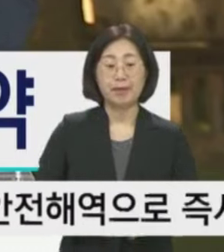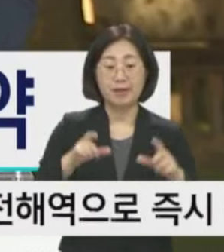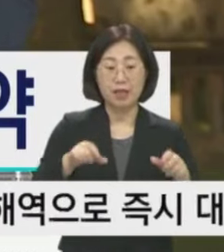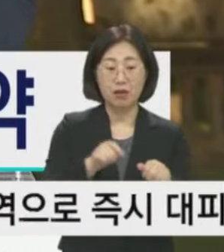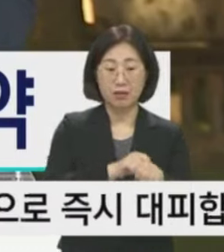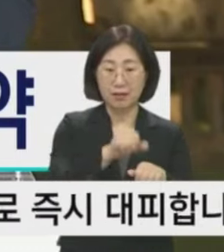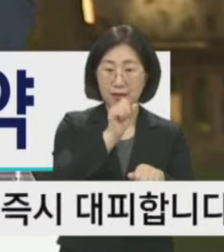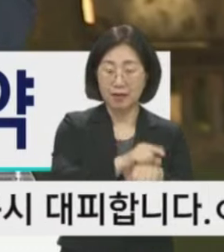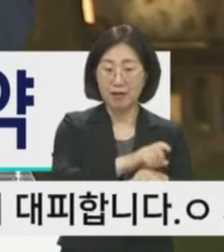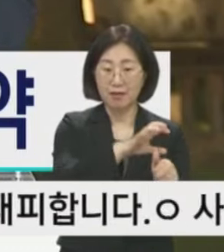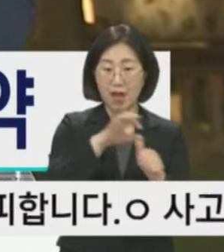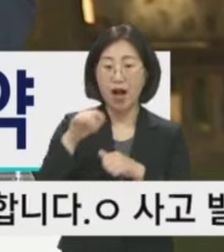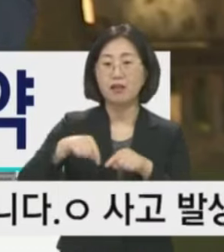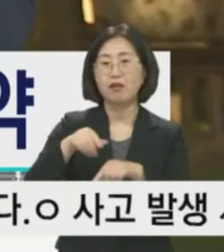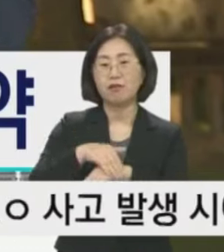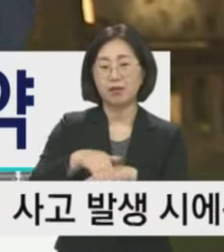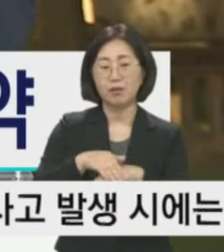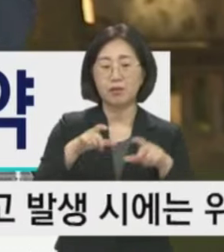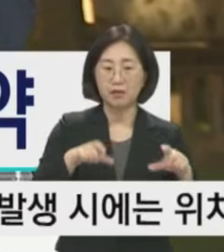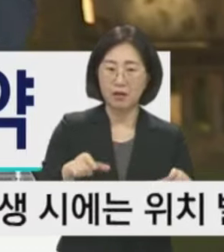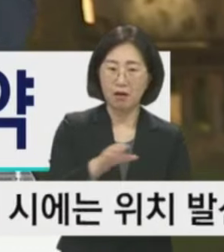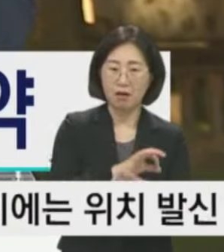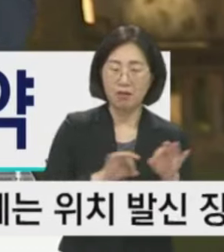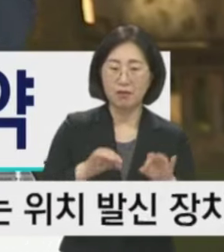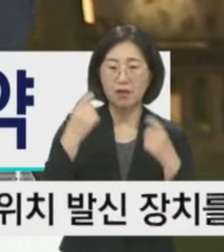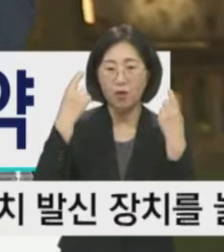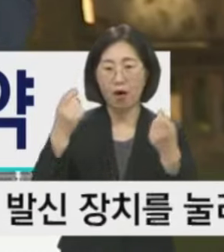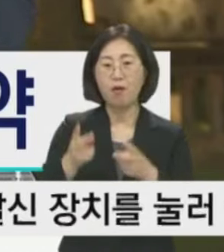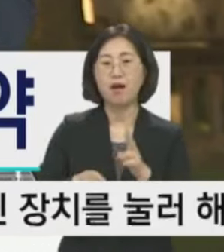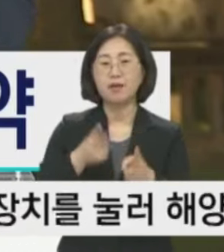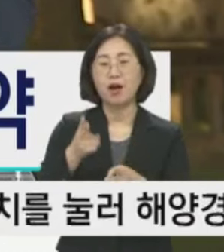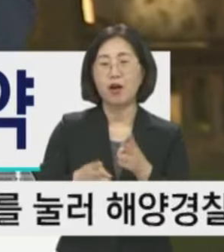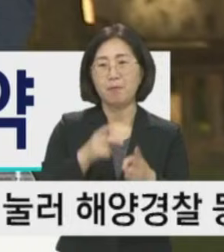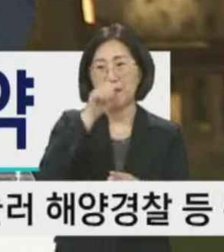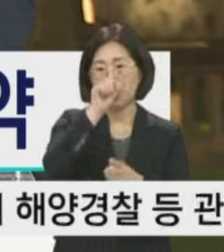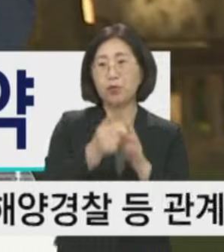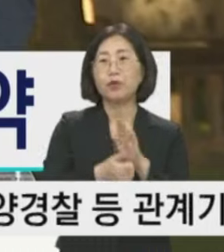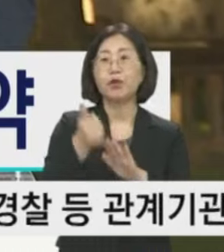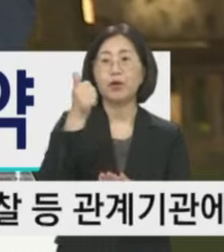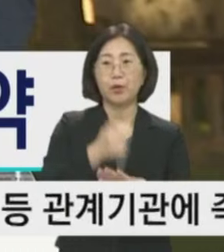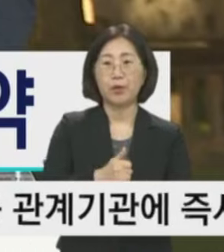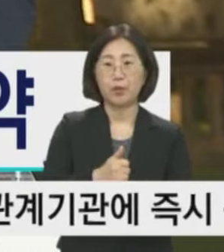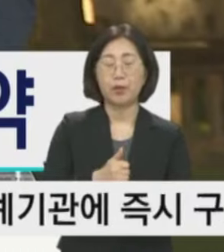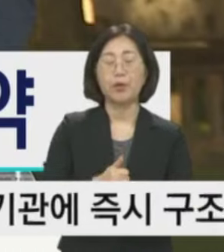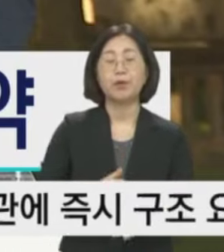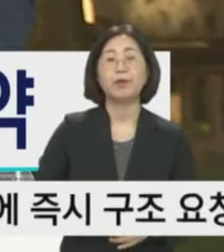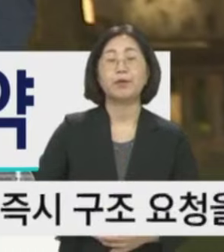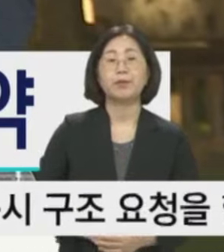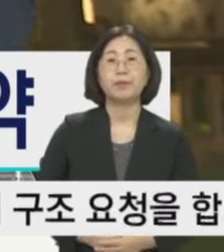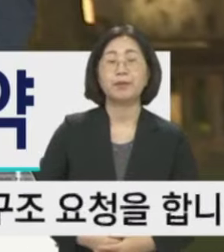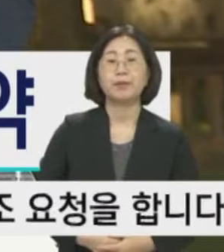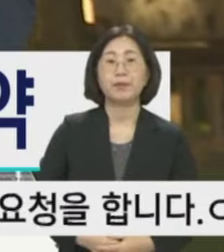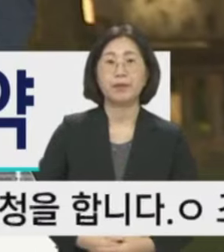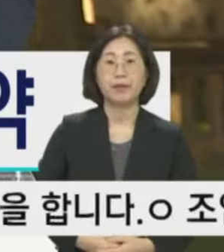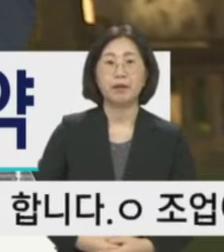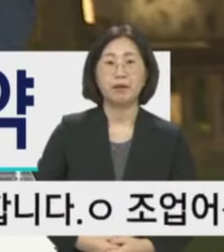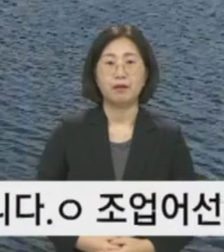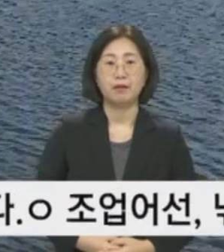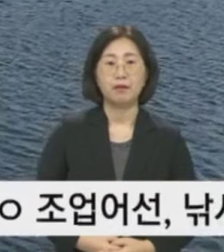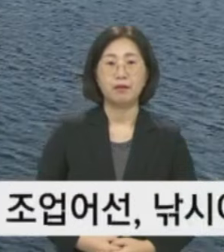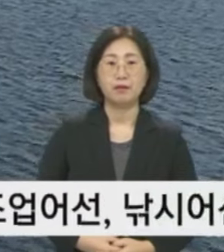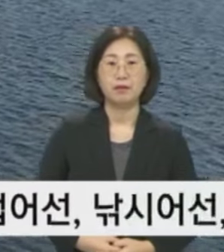특색을 살린 정책으로 지역 경제와 관광산업 활성화의 성과도 나타나고 있습니다. 조혜원 기자가 보도합니다.